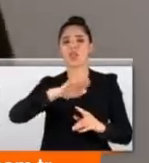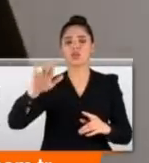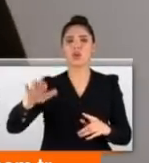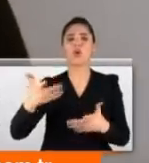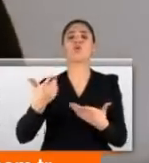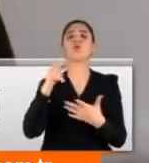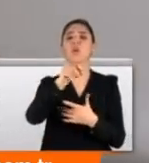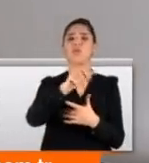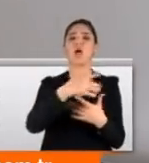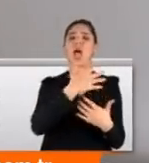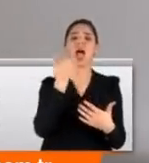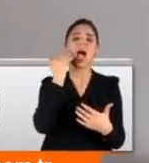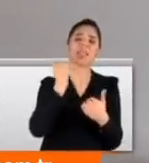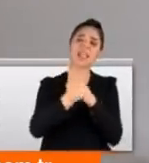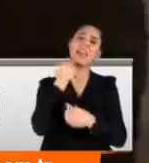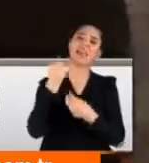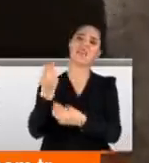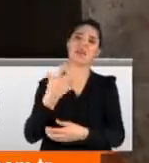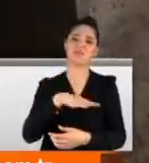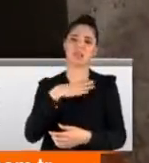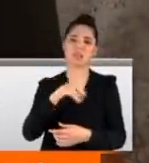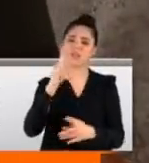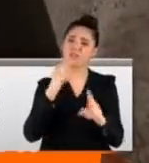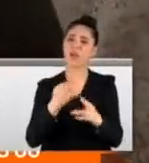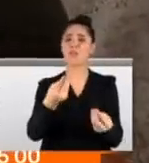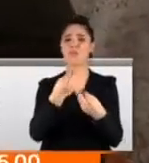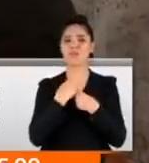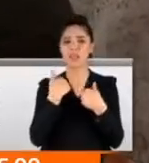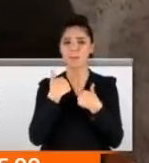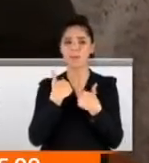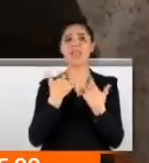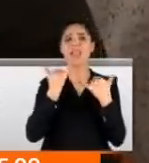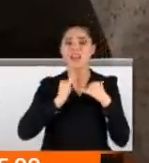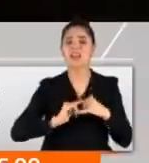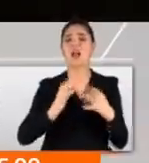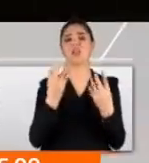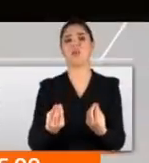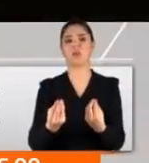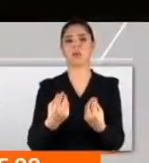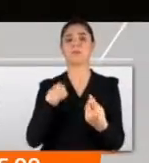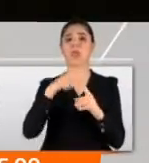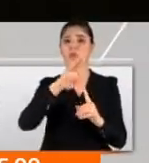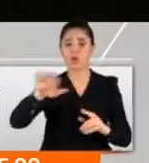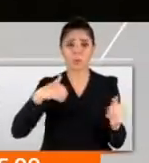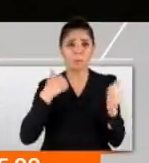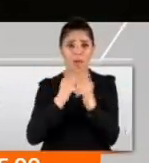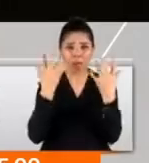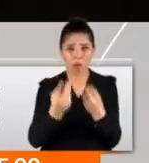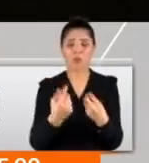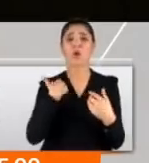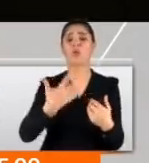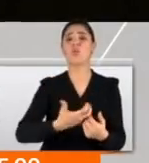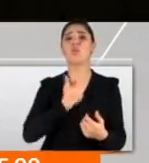ve Öykü'nün anneannesine getirilmesi. Bir an önce getirsinler ki ben de hiç olmasa rahat ayırayım. Torunlarım yanımda olunca hiç olmasa o